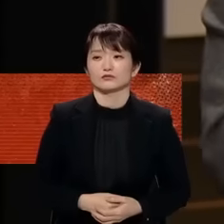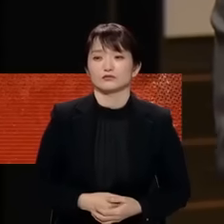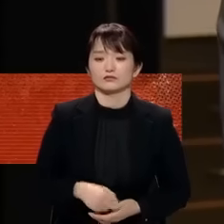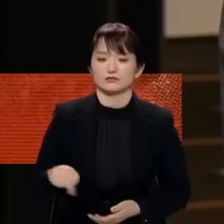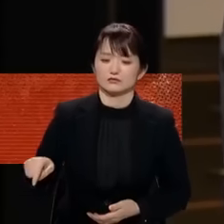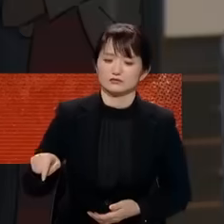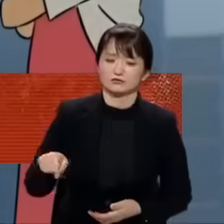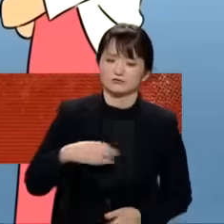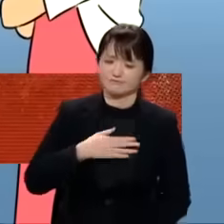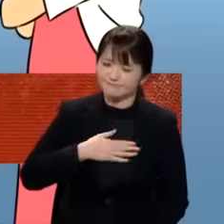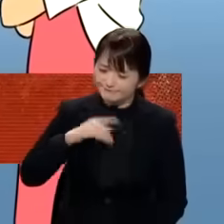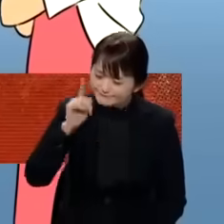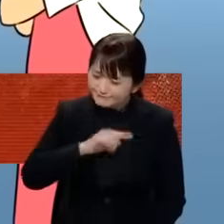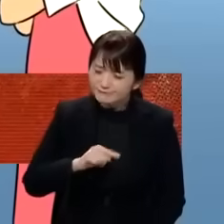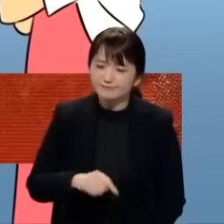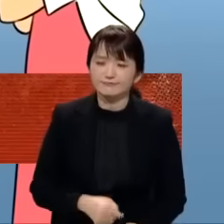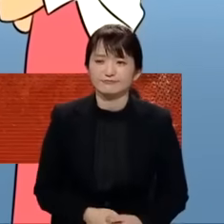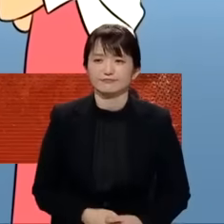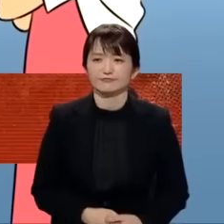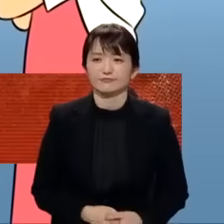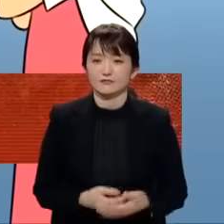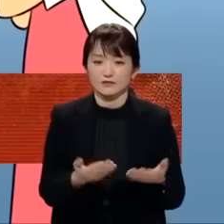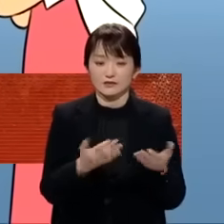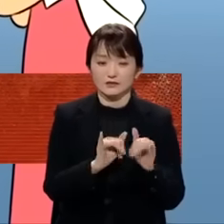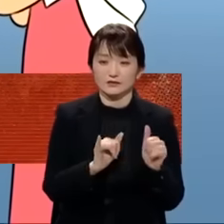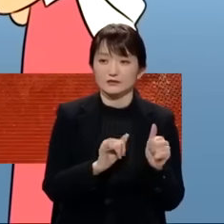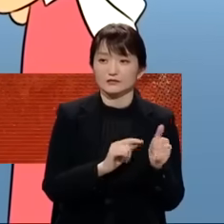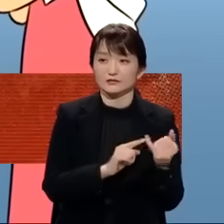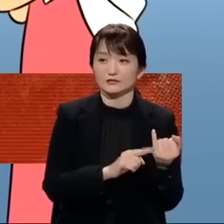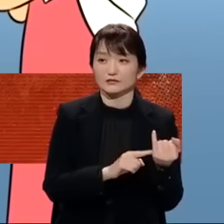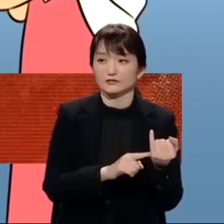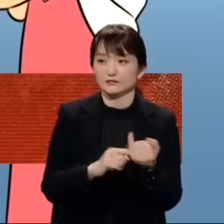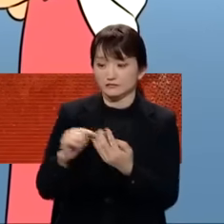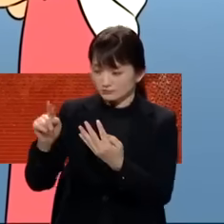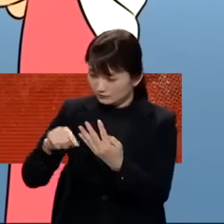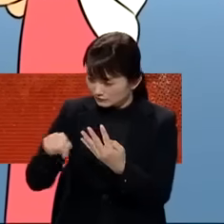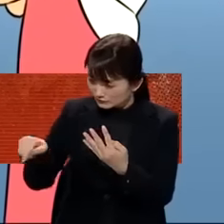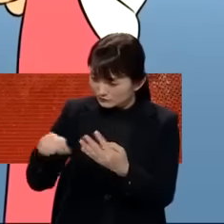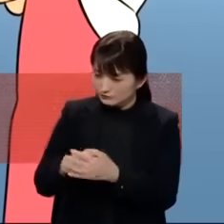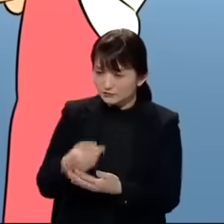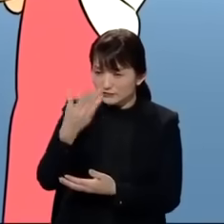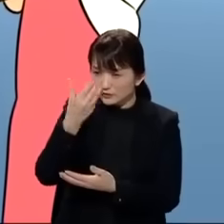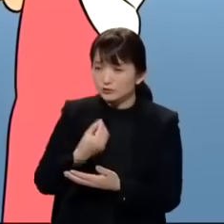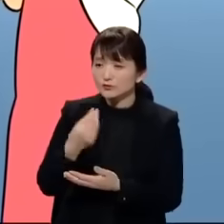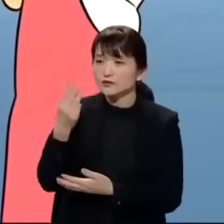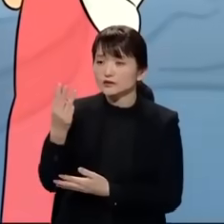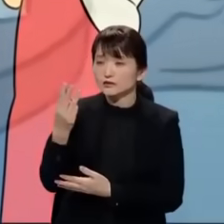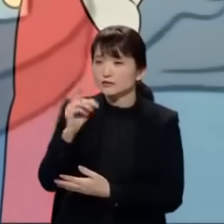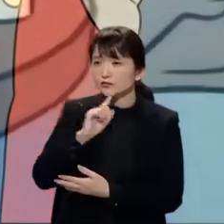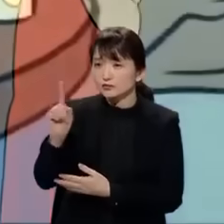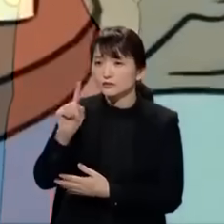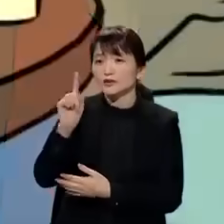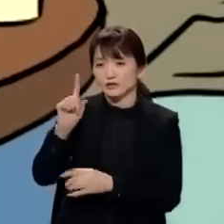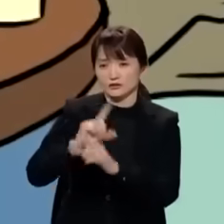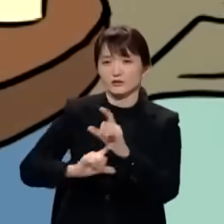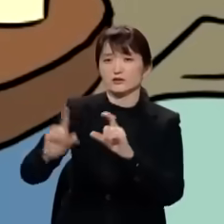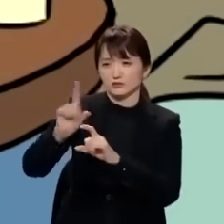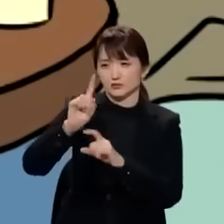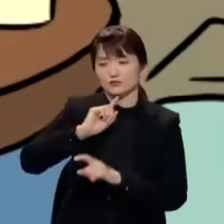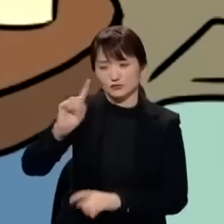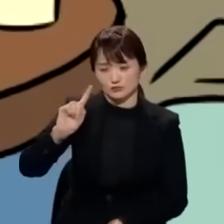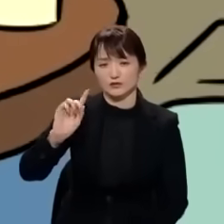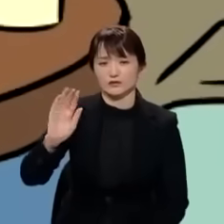무한하고 기분이 나빴는데 심지어 그 직원이 아니 근데네 명이시다 그요 세 잔만 주문했으니까 한 잔 더 주문하셔야 합니다라고